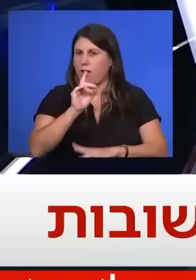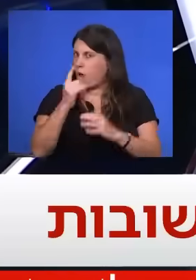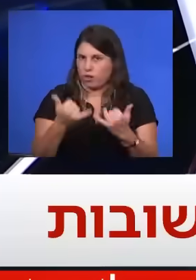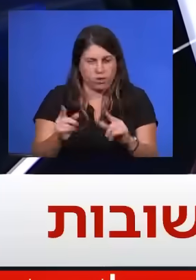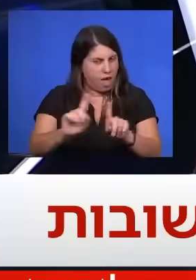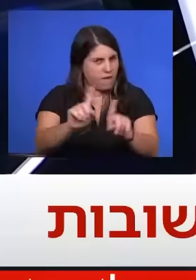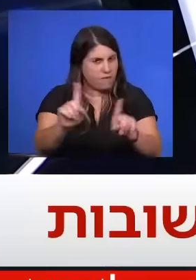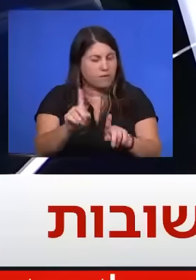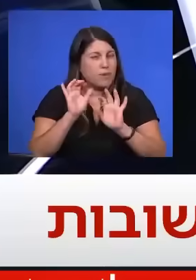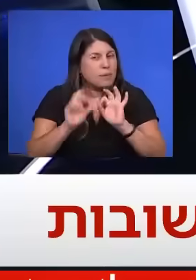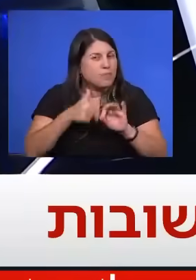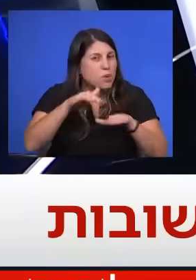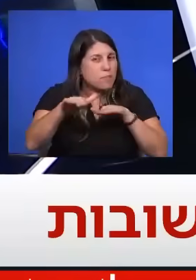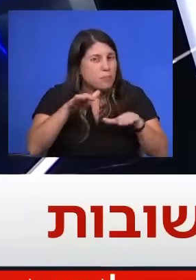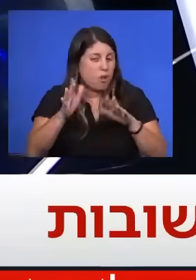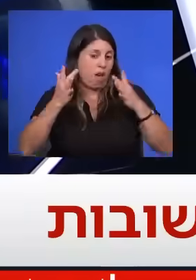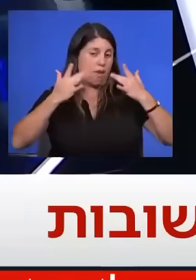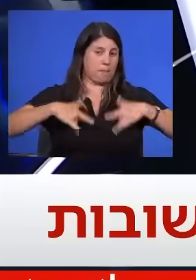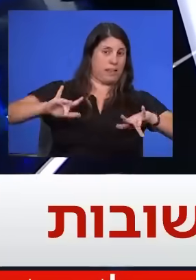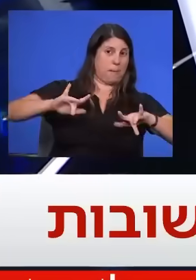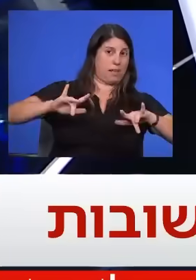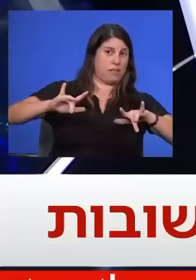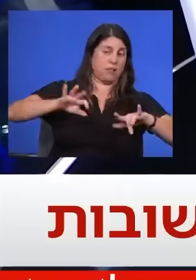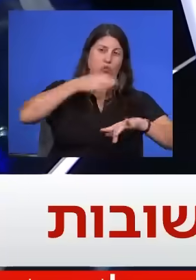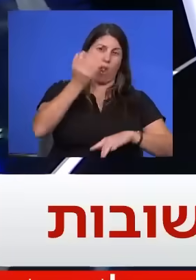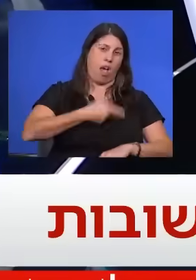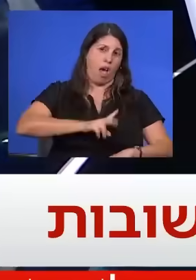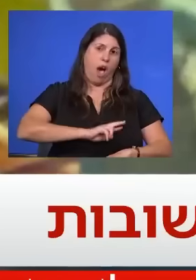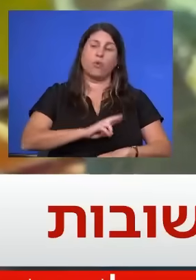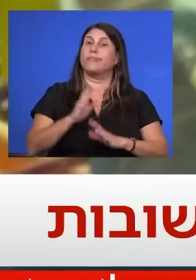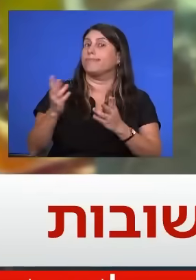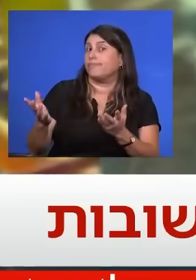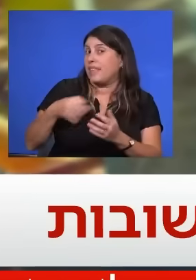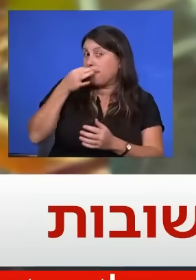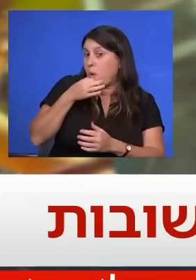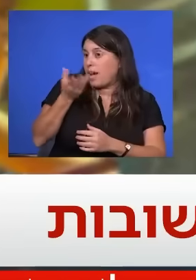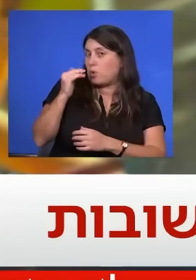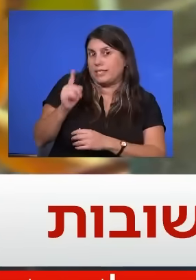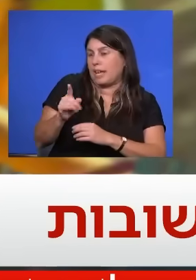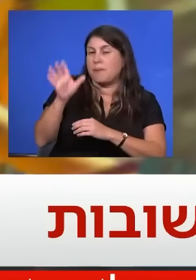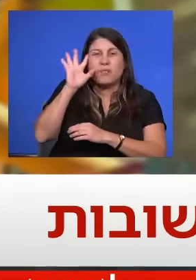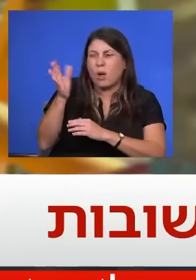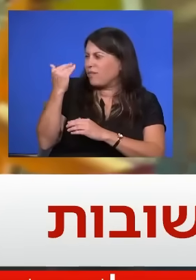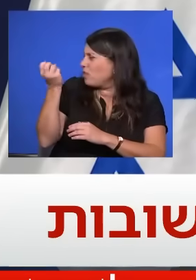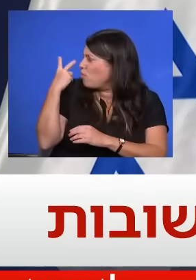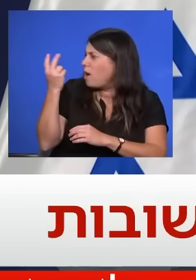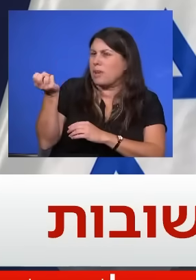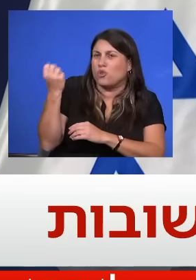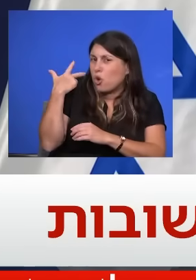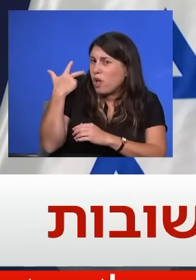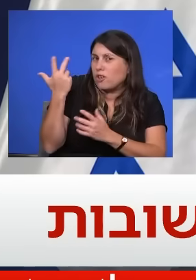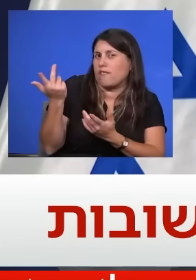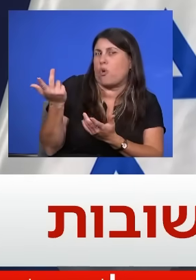גילי כהן מתחמק עדיין בשאלת האחריות. כן, זה אולי נאום שהיינו צריכים לשמוע לפני שבועיים או שלושה שבועות עם ימי